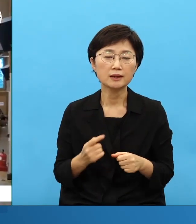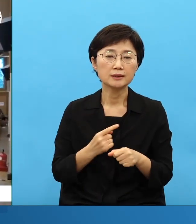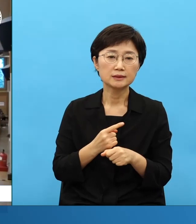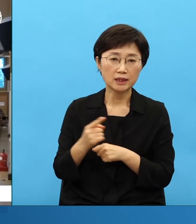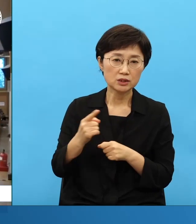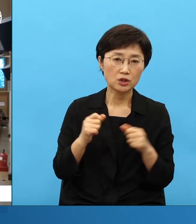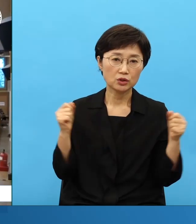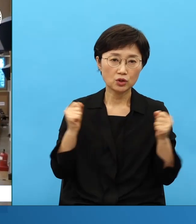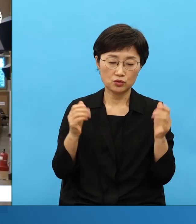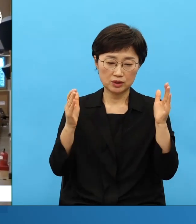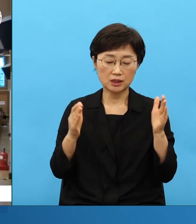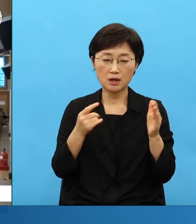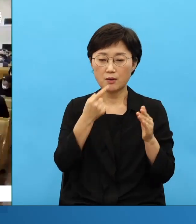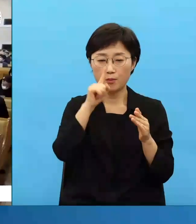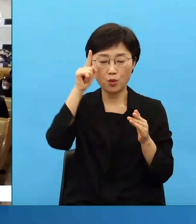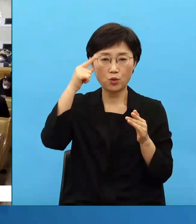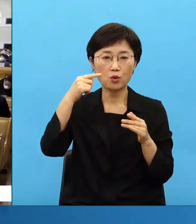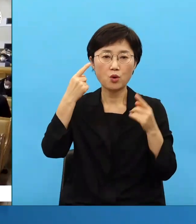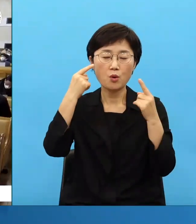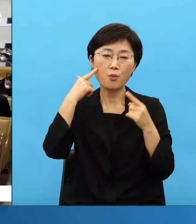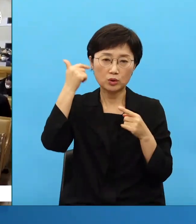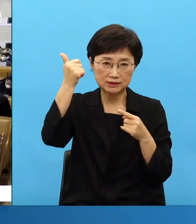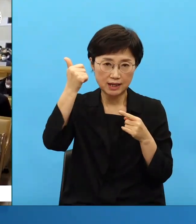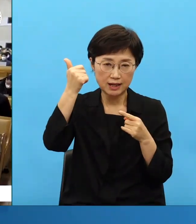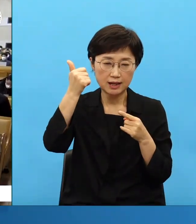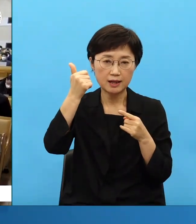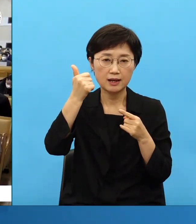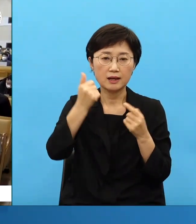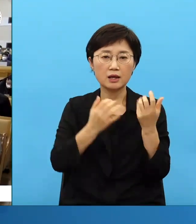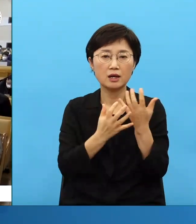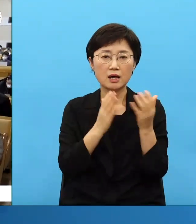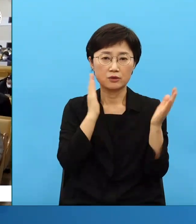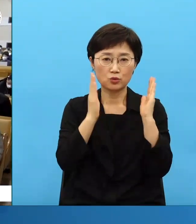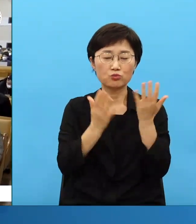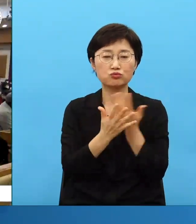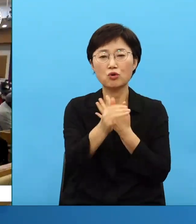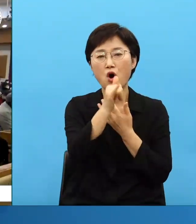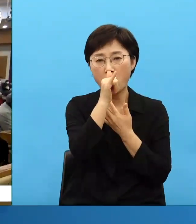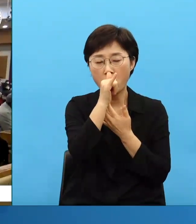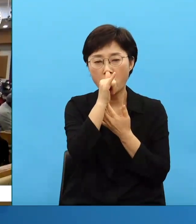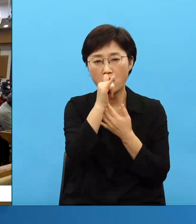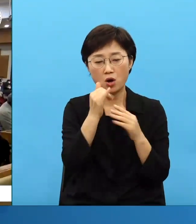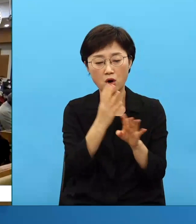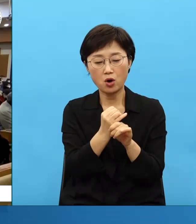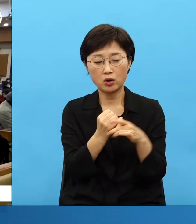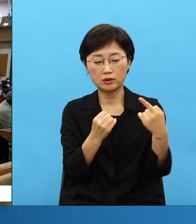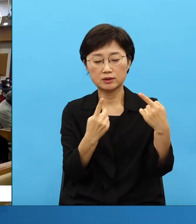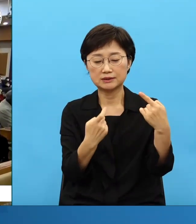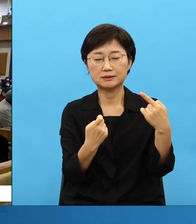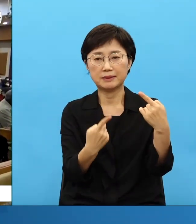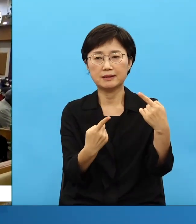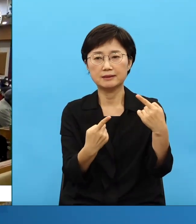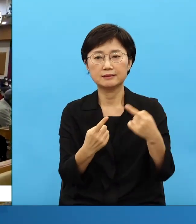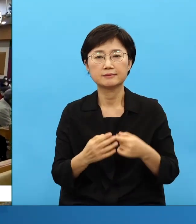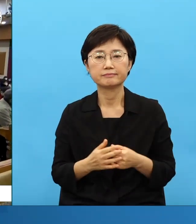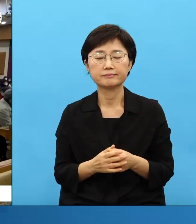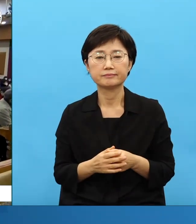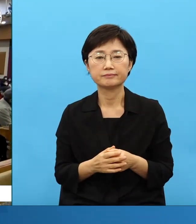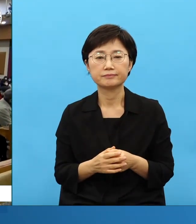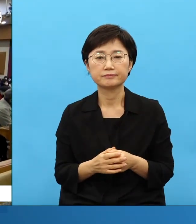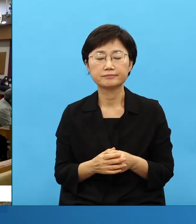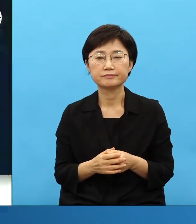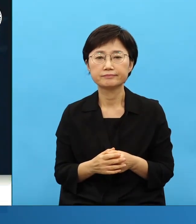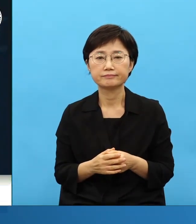2023년 겨울학기 목회 사모원이 문제, 갈등, 위기의 목회란 주제로 오는 1월 11일 덕평 RUTC에서 열립니다.